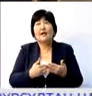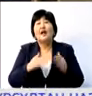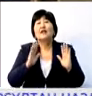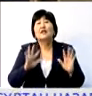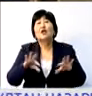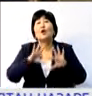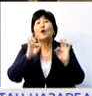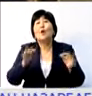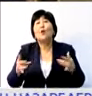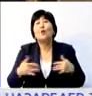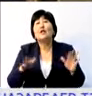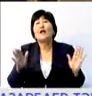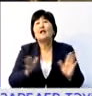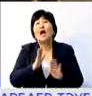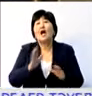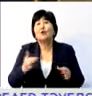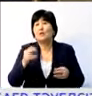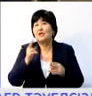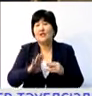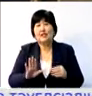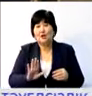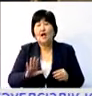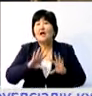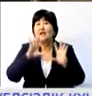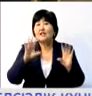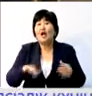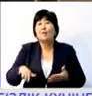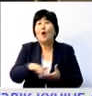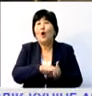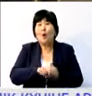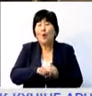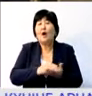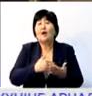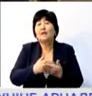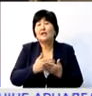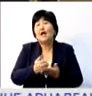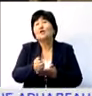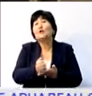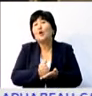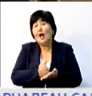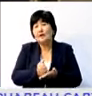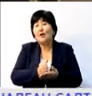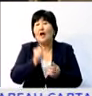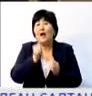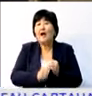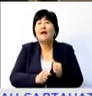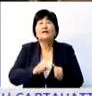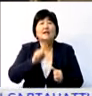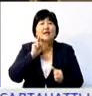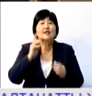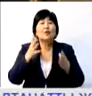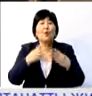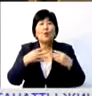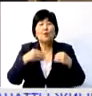өнер ән айтумен ғана шектелген жоқ, жалпы қоғамдық саяси ахуалдың тұрақталуына, әр жас